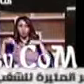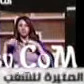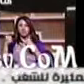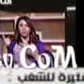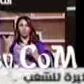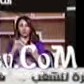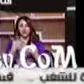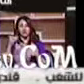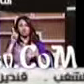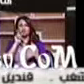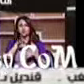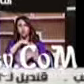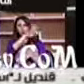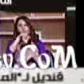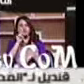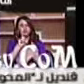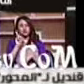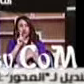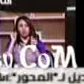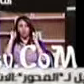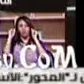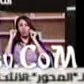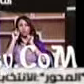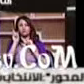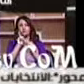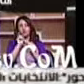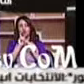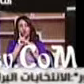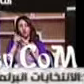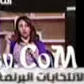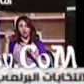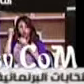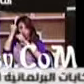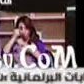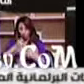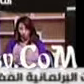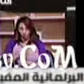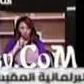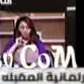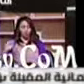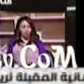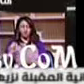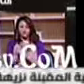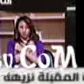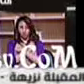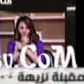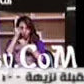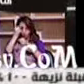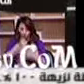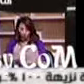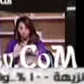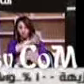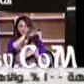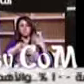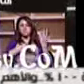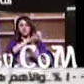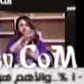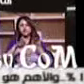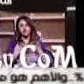نموذج في التوافق الوطني او نماذج حقيقه في التوافق الوطني ا في مواقف كثيره و